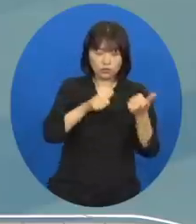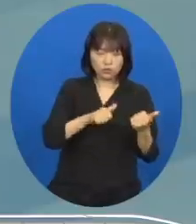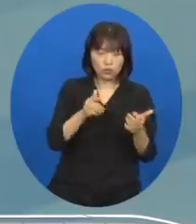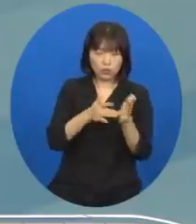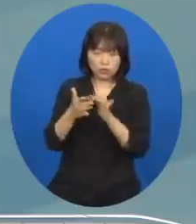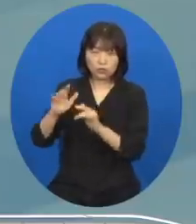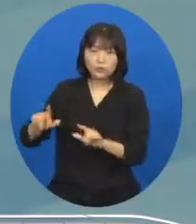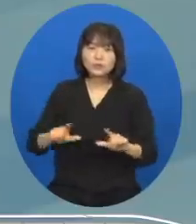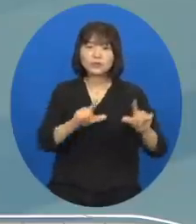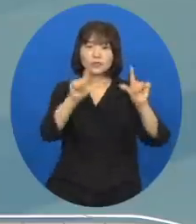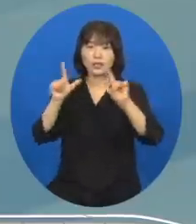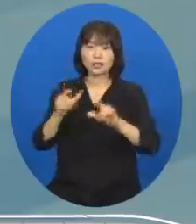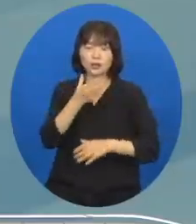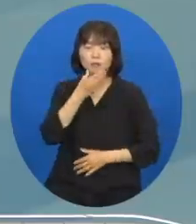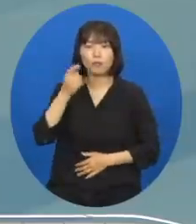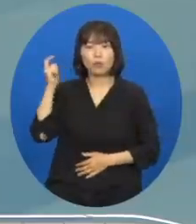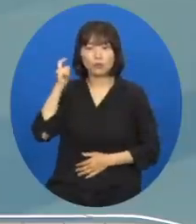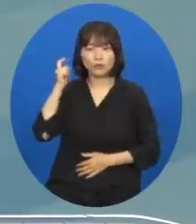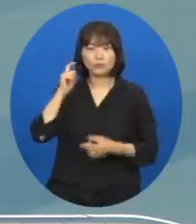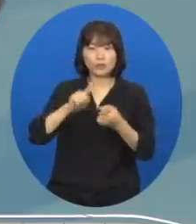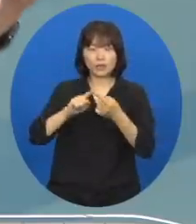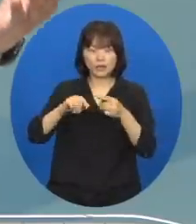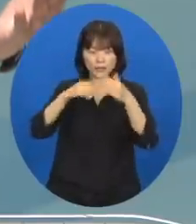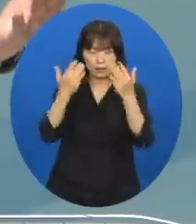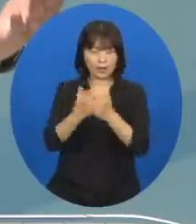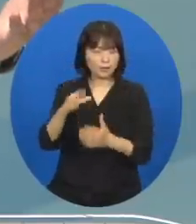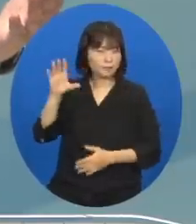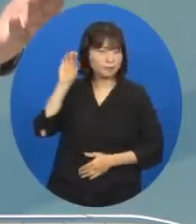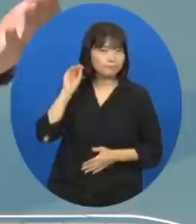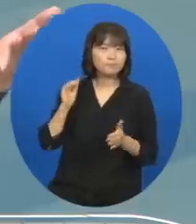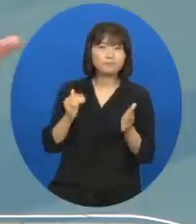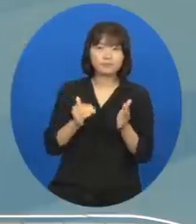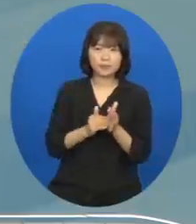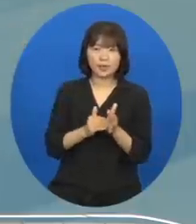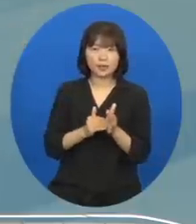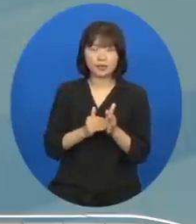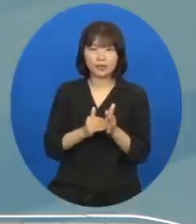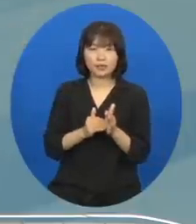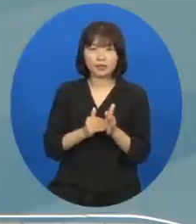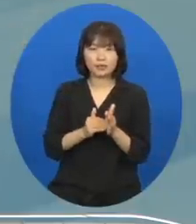사는 복음에 대하여 다 들으셨죠. 그러나